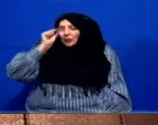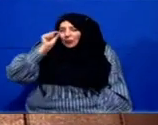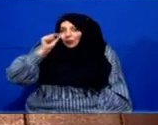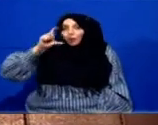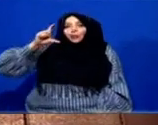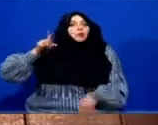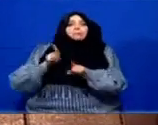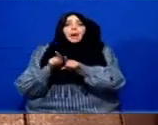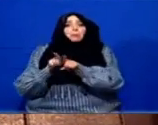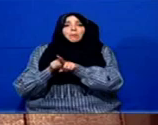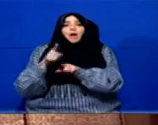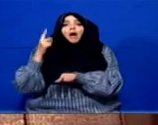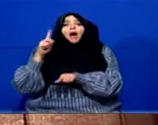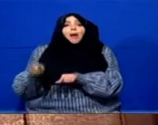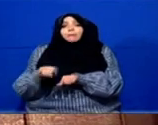حرام